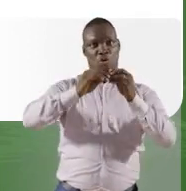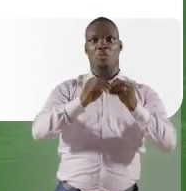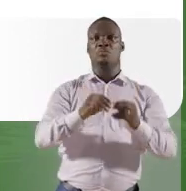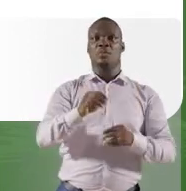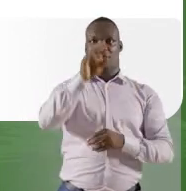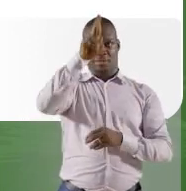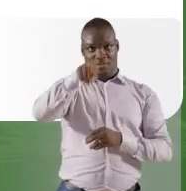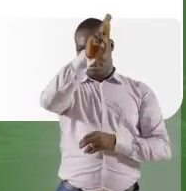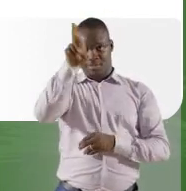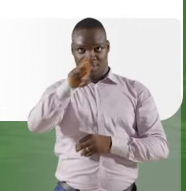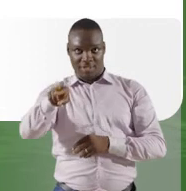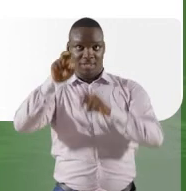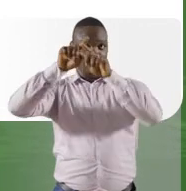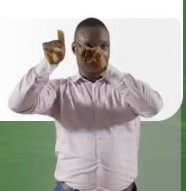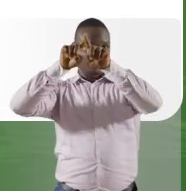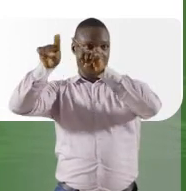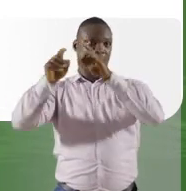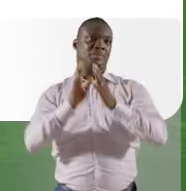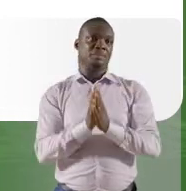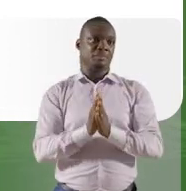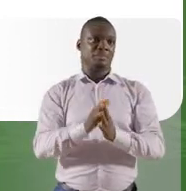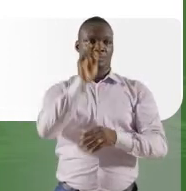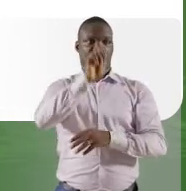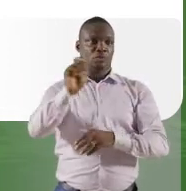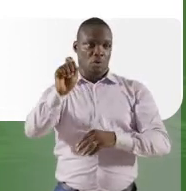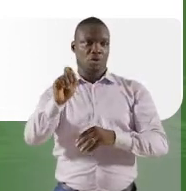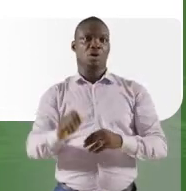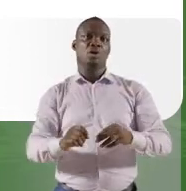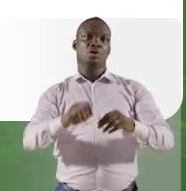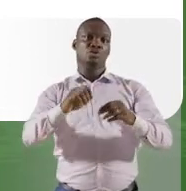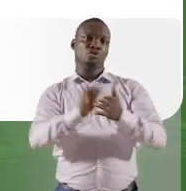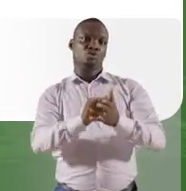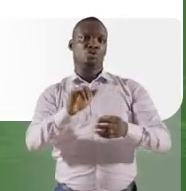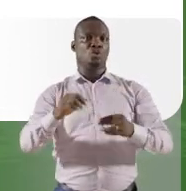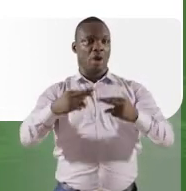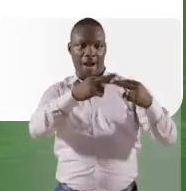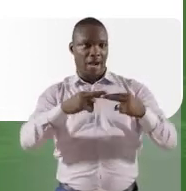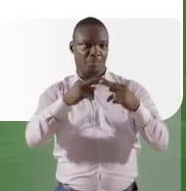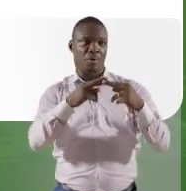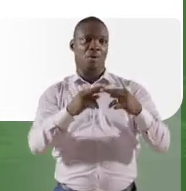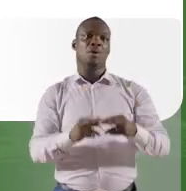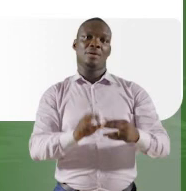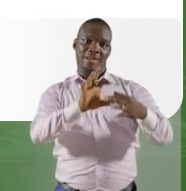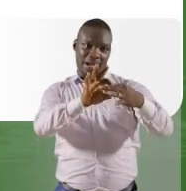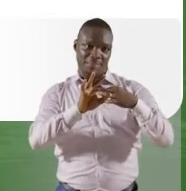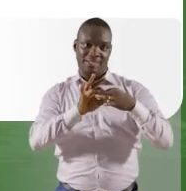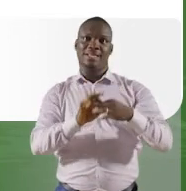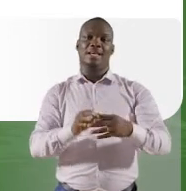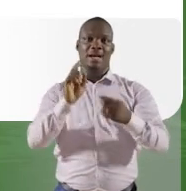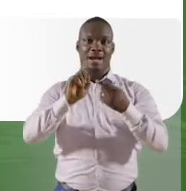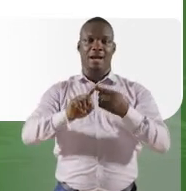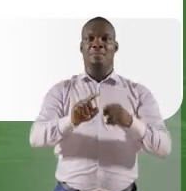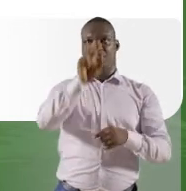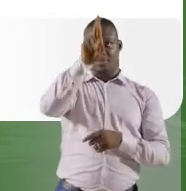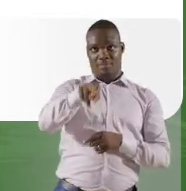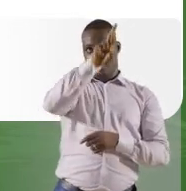rapport ZB moins ZI sur ZJ moins ZI appartient à R étoile.